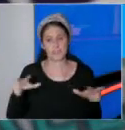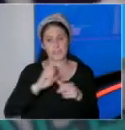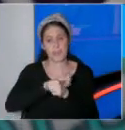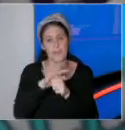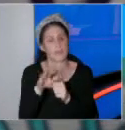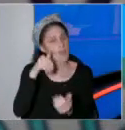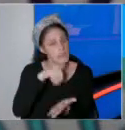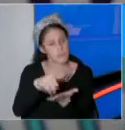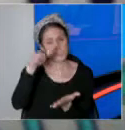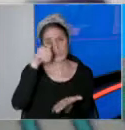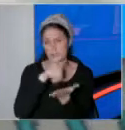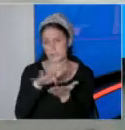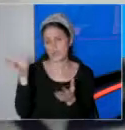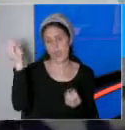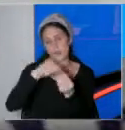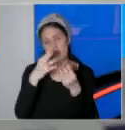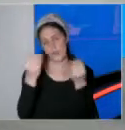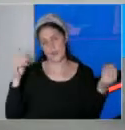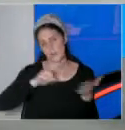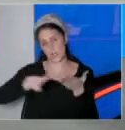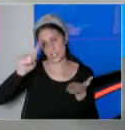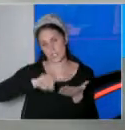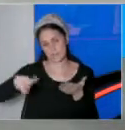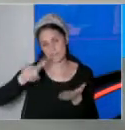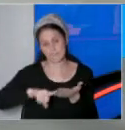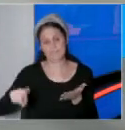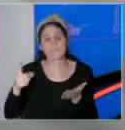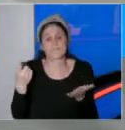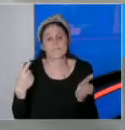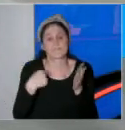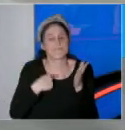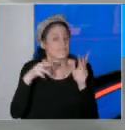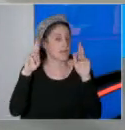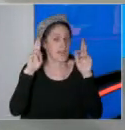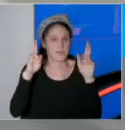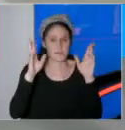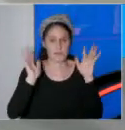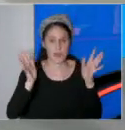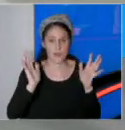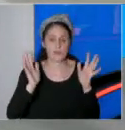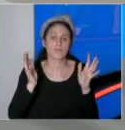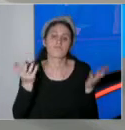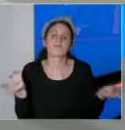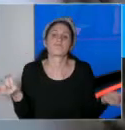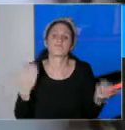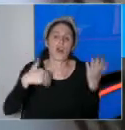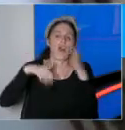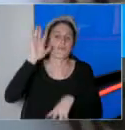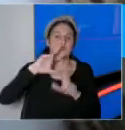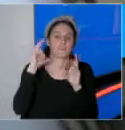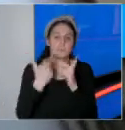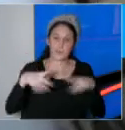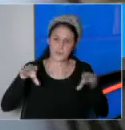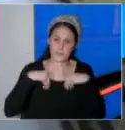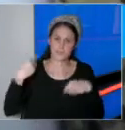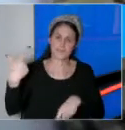הזאת תימשך עוד הרבה מאוד חודשים. ולכן אני מקווה מאוד שרוב הציבור יתחסן. אני